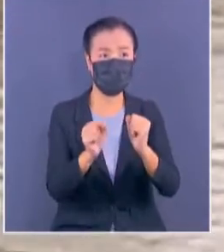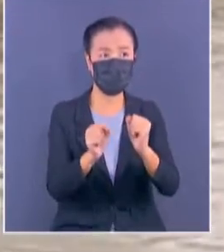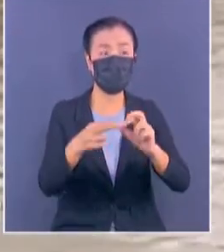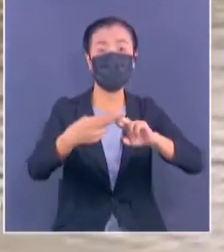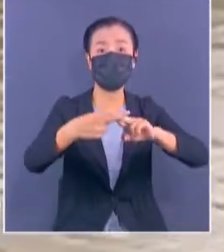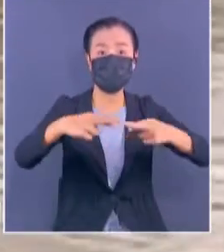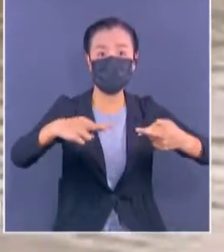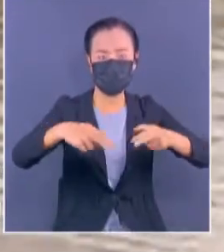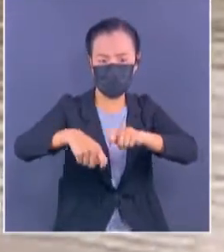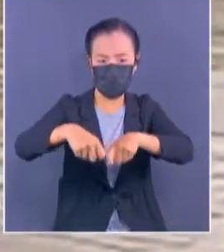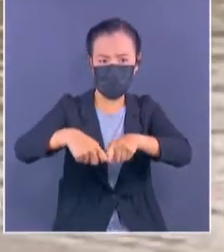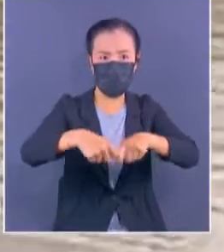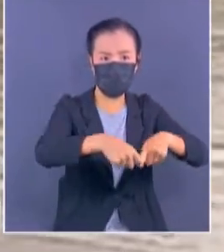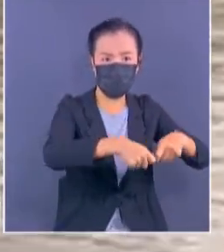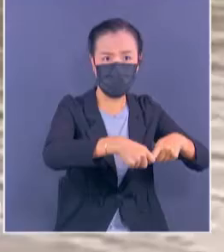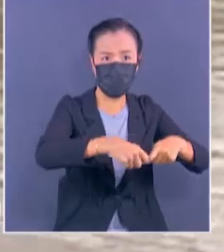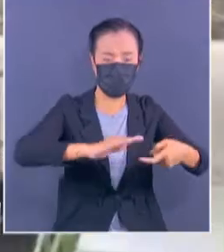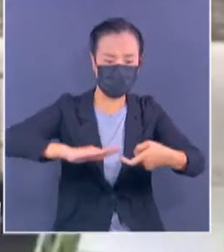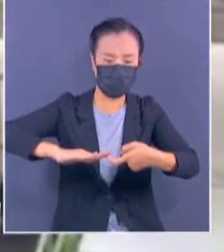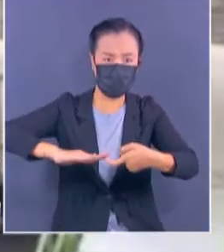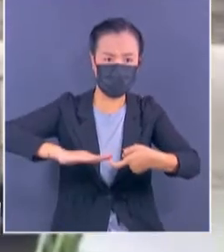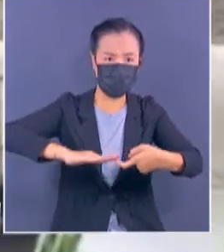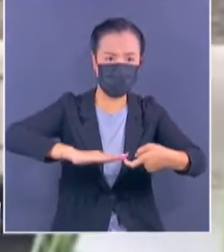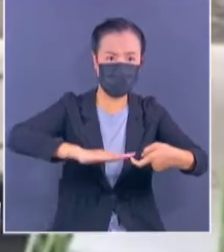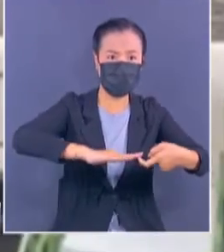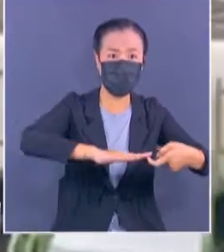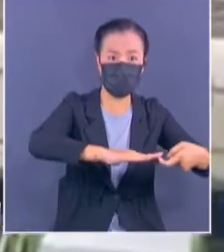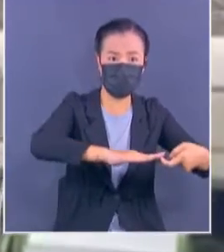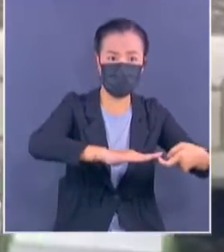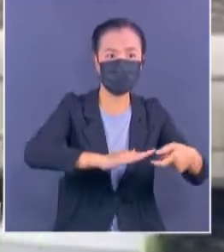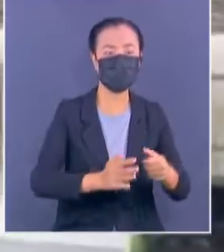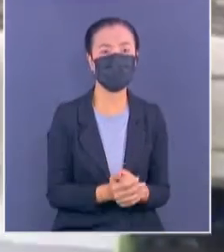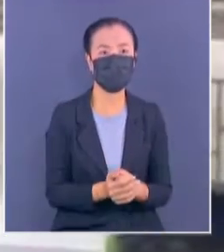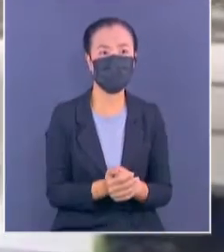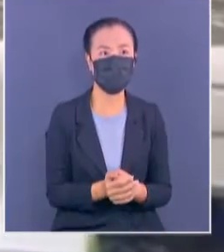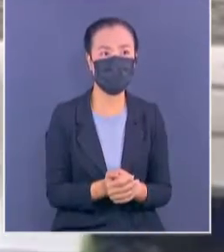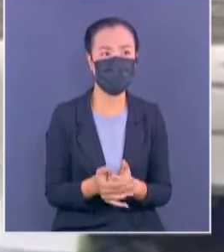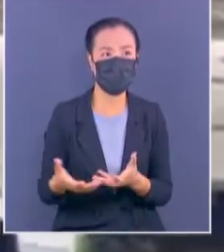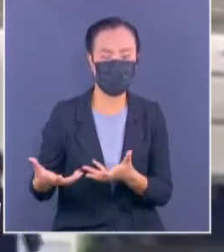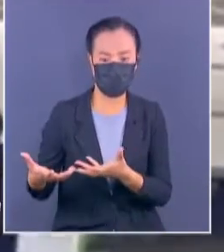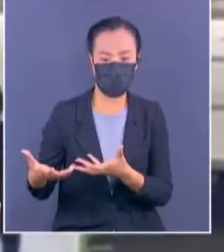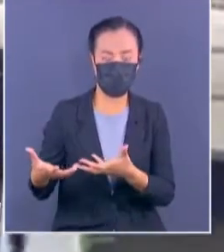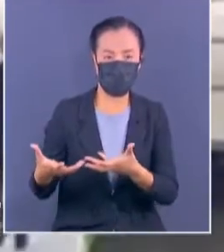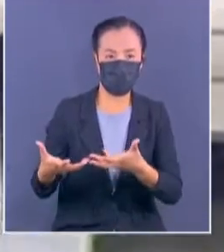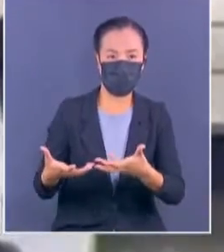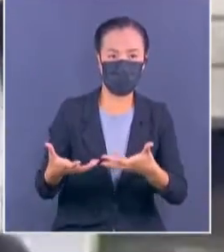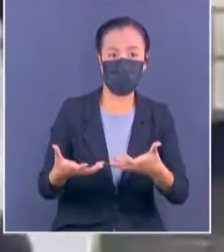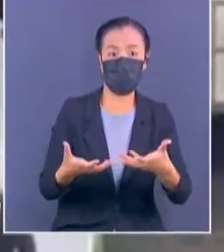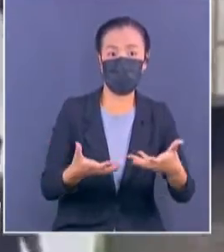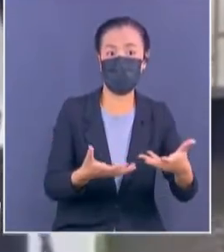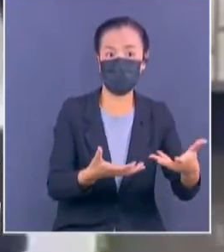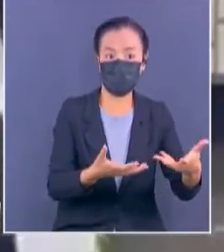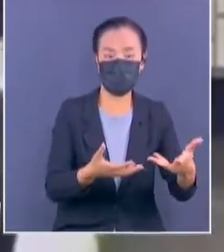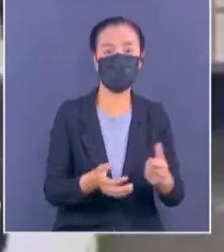ชือกเนี่ยผูกแล้วก็ลากแพกระชังปลาเข้ามาที่ฝั่งหลังจากกระชังปลาเนี่ยหลุดแล้วก็ลอยไปตามกระแส